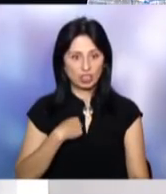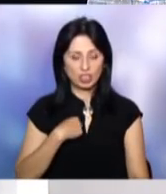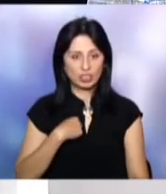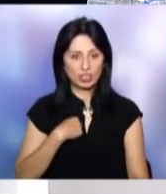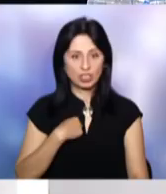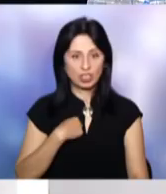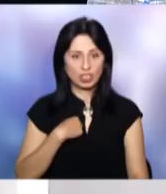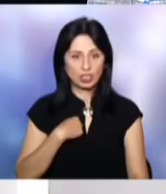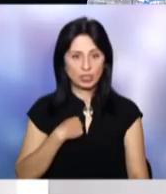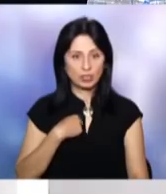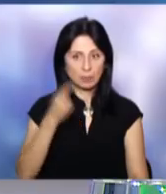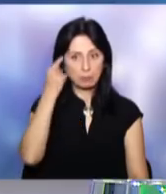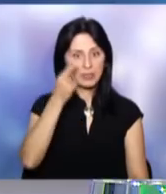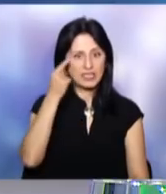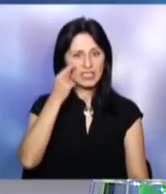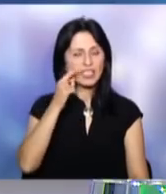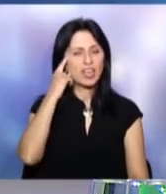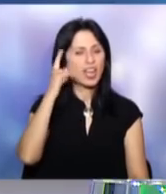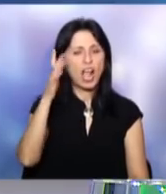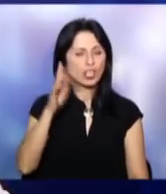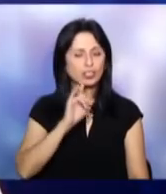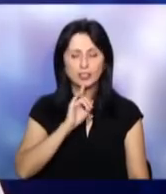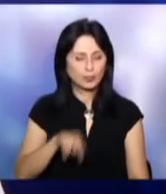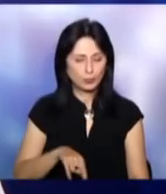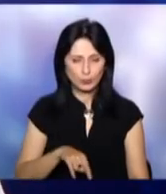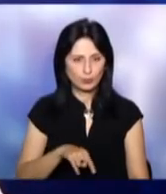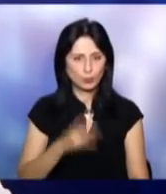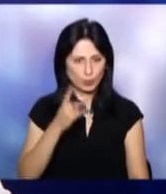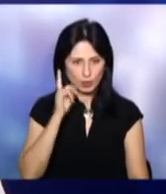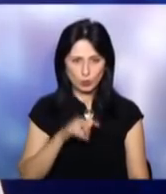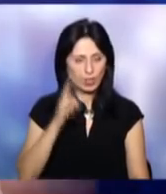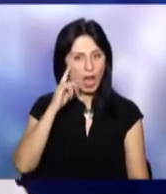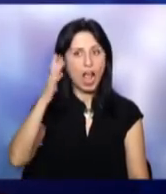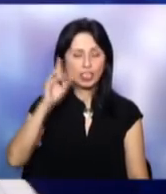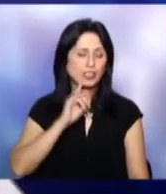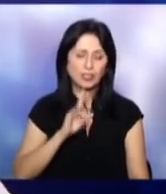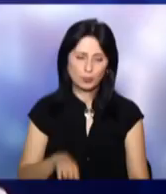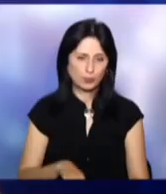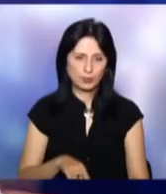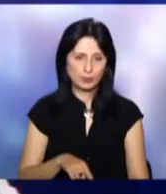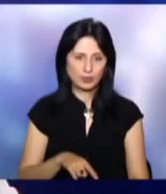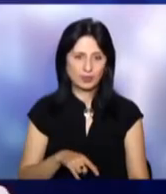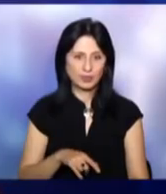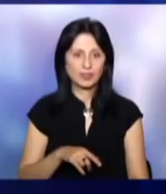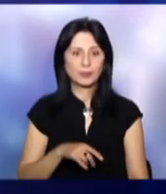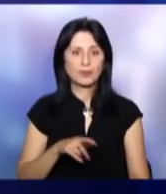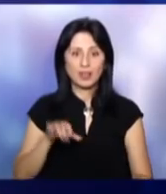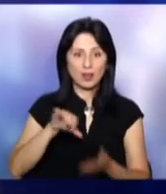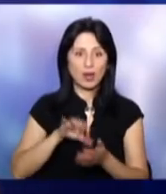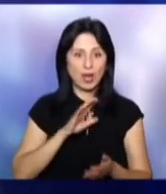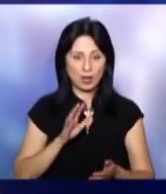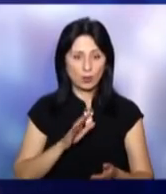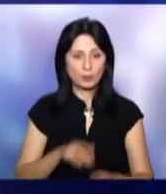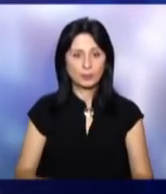არც ფსიქოზს, როგორც სტუმარმა გკითხა, ანუ ხო, სტუმარმა. მე რა რომ ფიზიკურად აქ არისო?